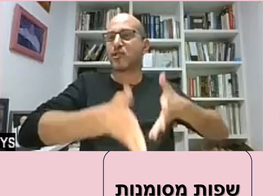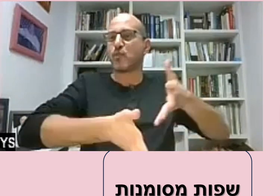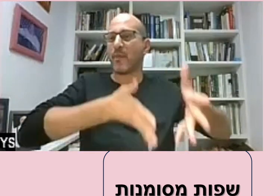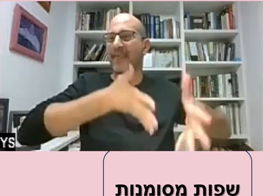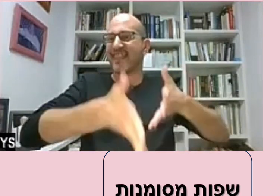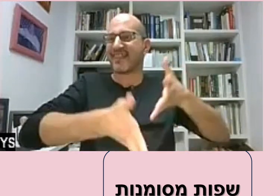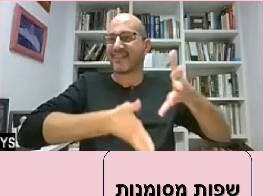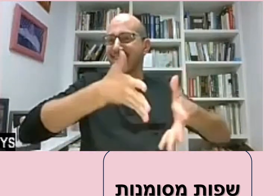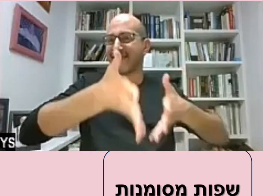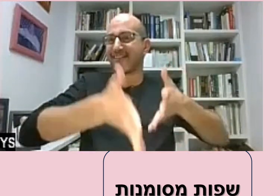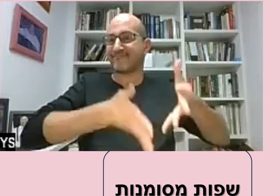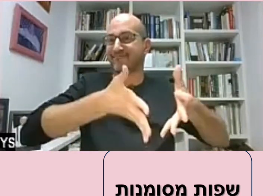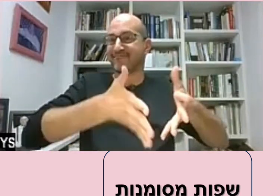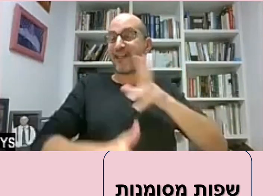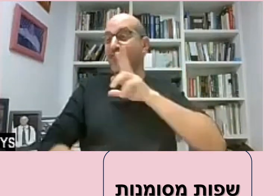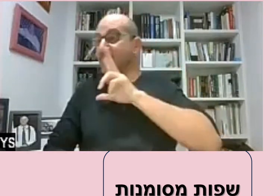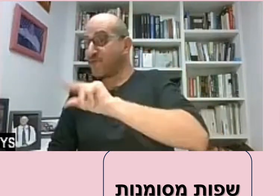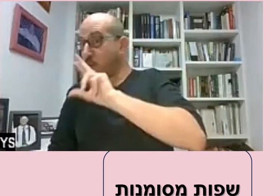ושפות מסומנות.